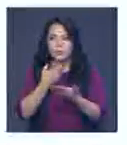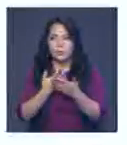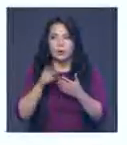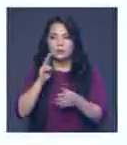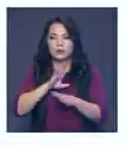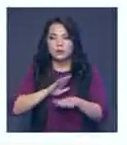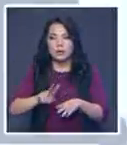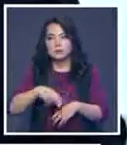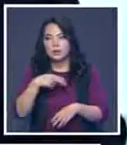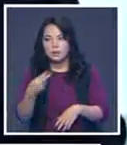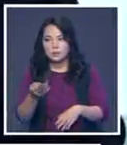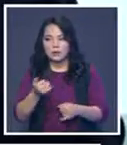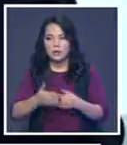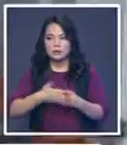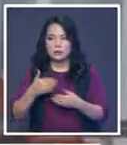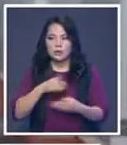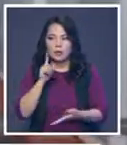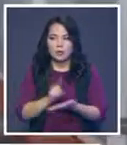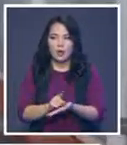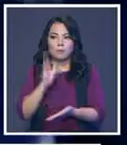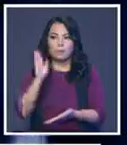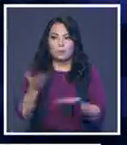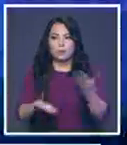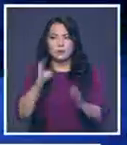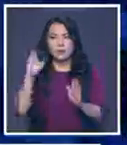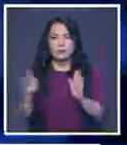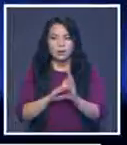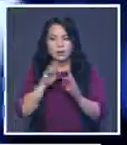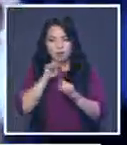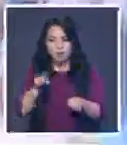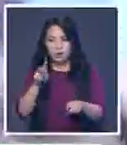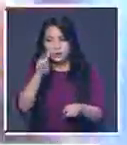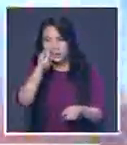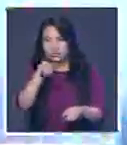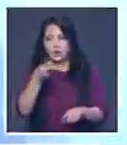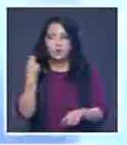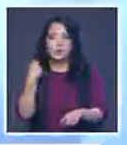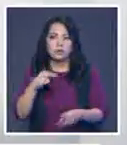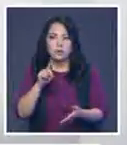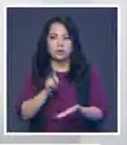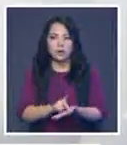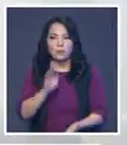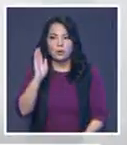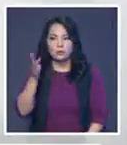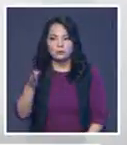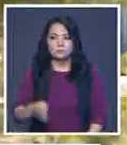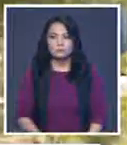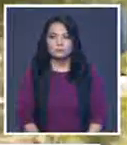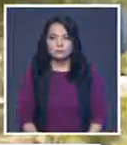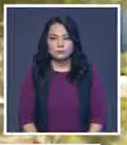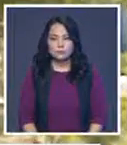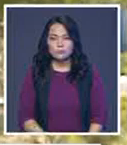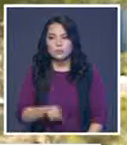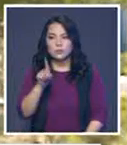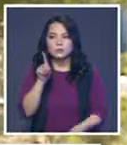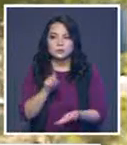қайтармаған жағдайда әкімшілік жауапкершілікке тартылады. Оған бағынбаса, 2 жылға дейін бас бостандығынан айырылуы мүмкін. На